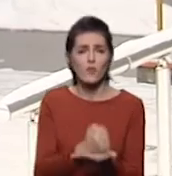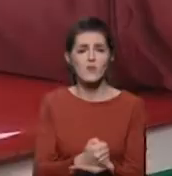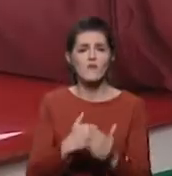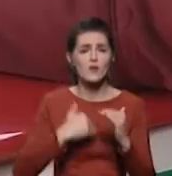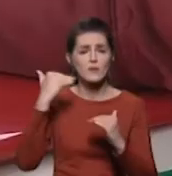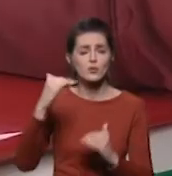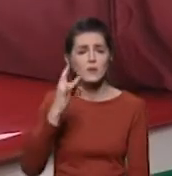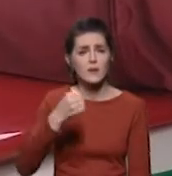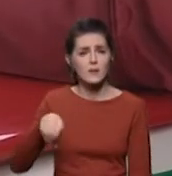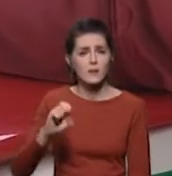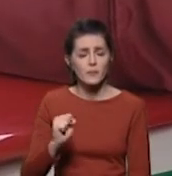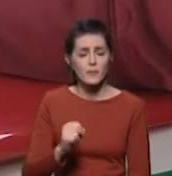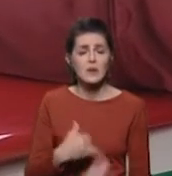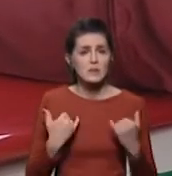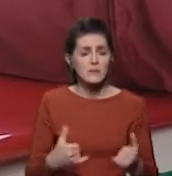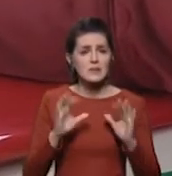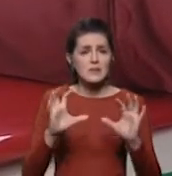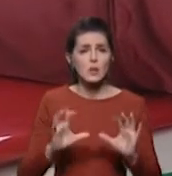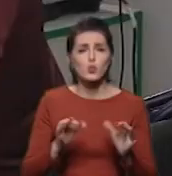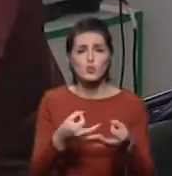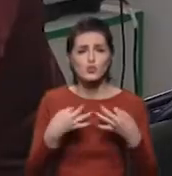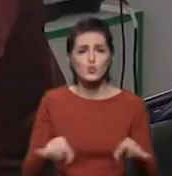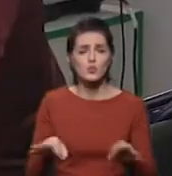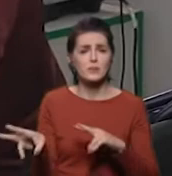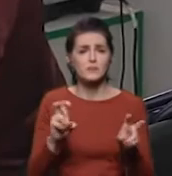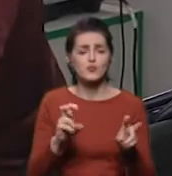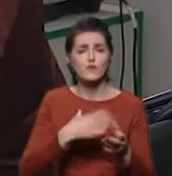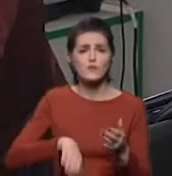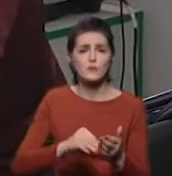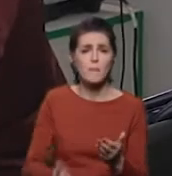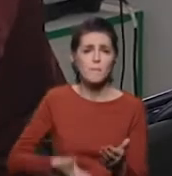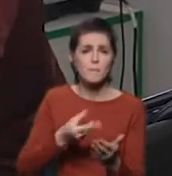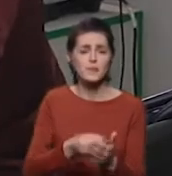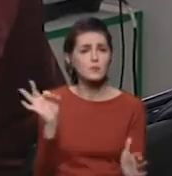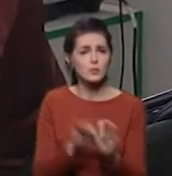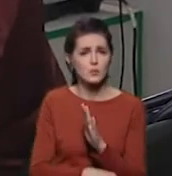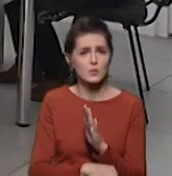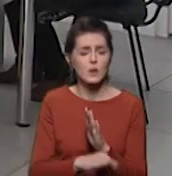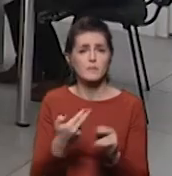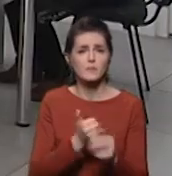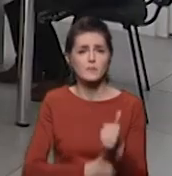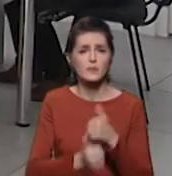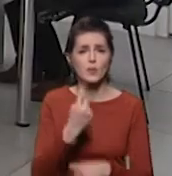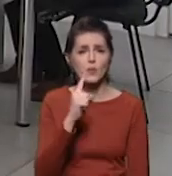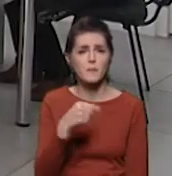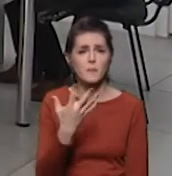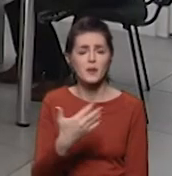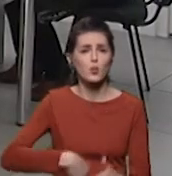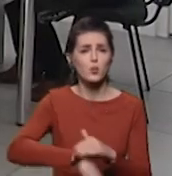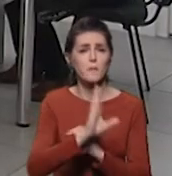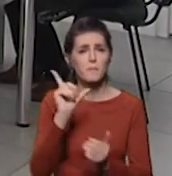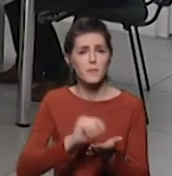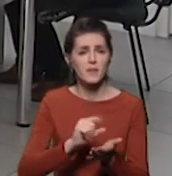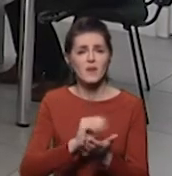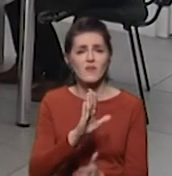Рада. Окрім цього, закон дозволяє призначити виплати достроково за 1,5 року до виходу на пенсію